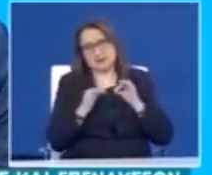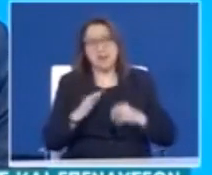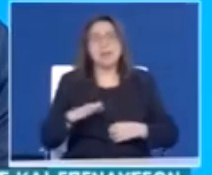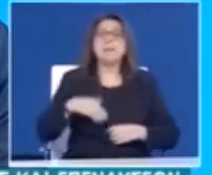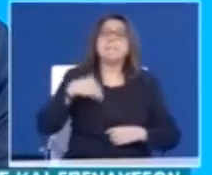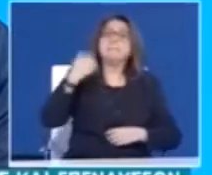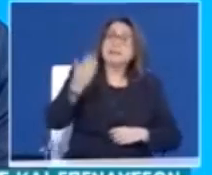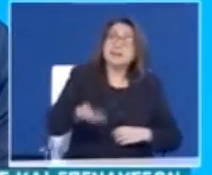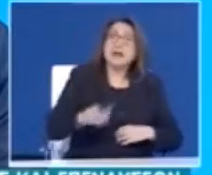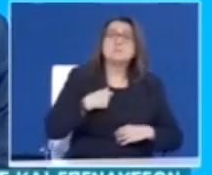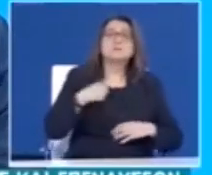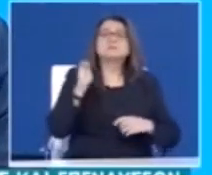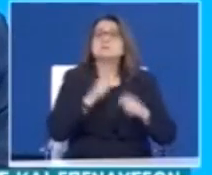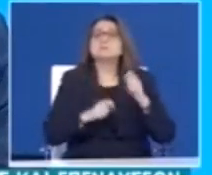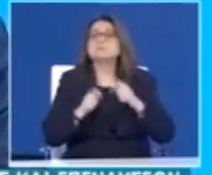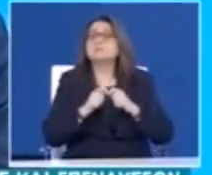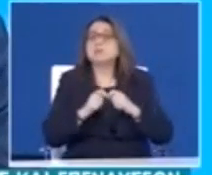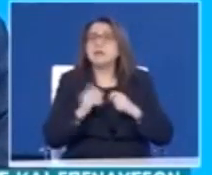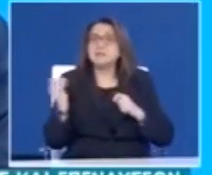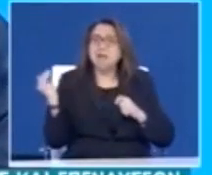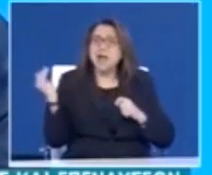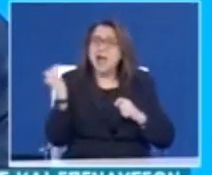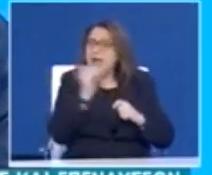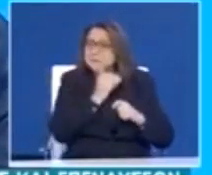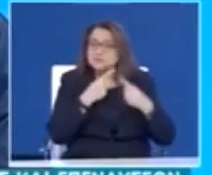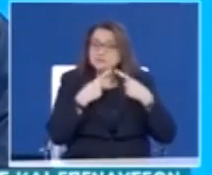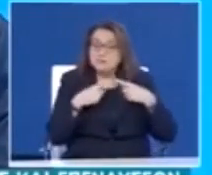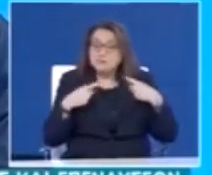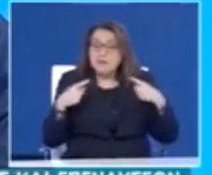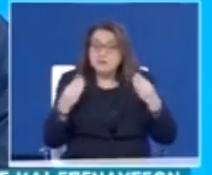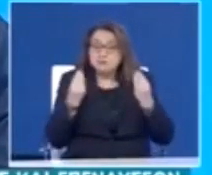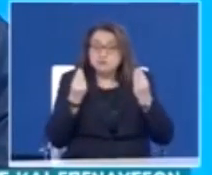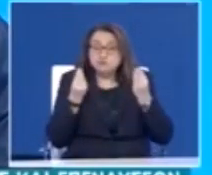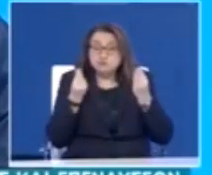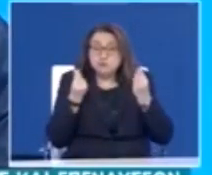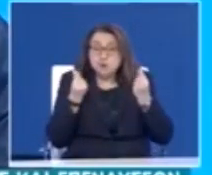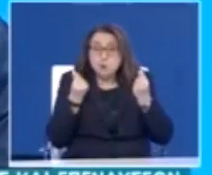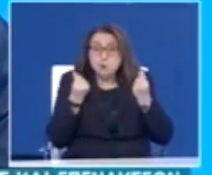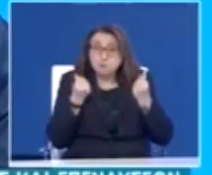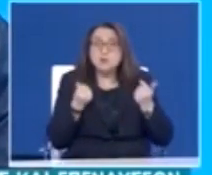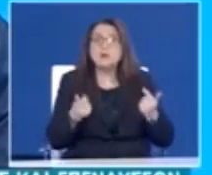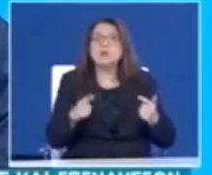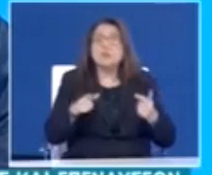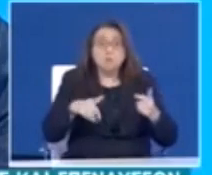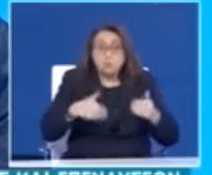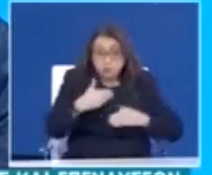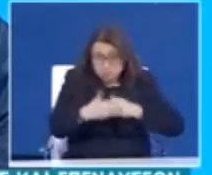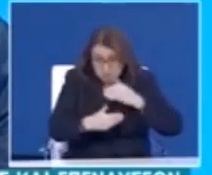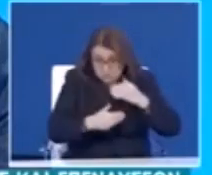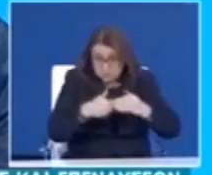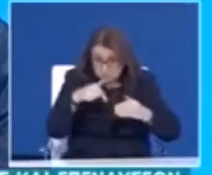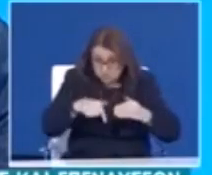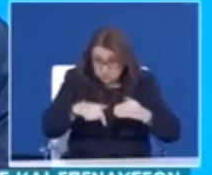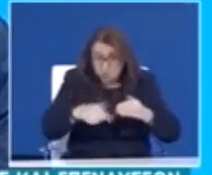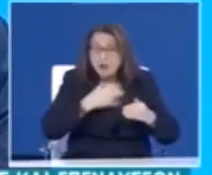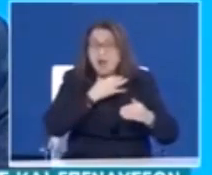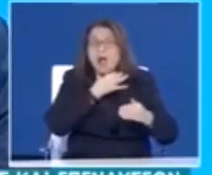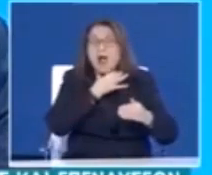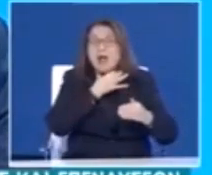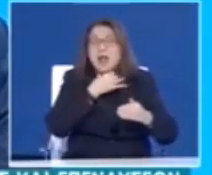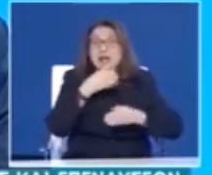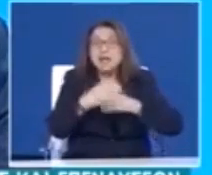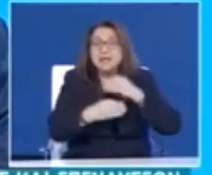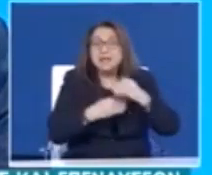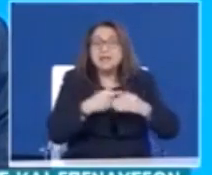δημιουργία εργαλείων τα οποία θα χρειαζόμασταν άμεσα σε αυτή τη φάση που τώρα ξεκινάμε για να μπορούμε να